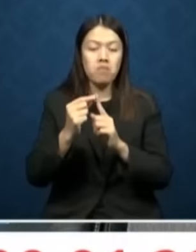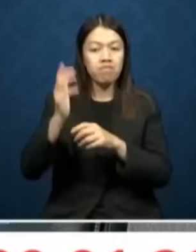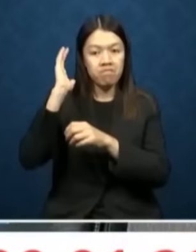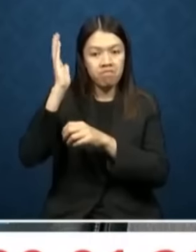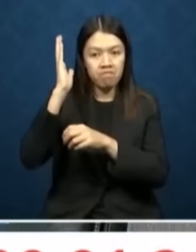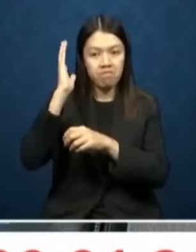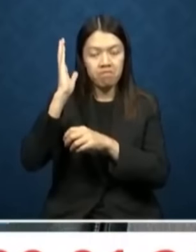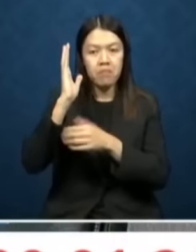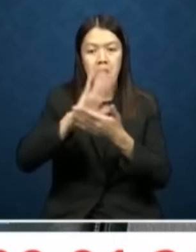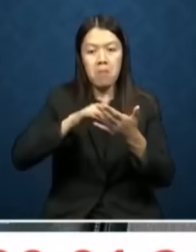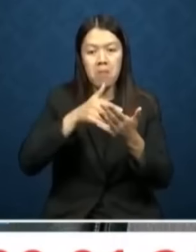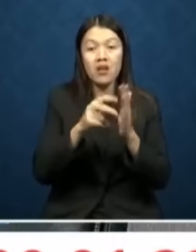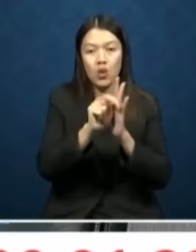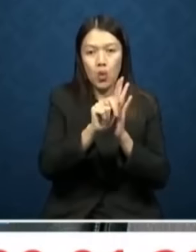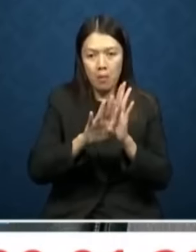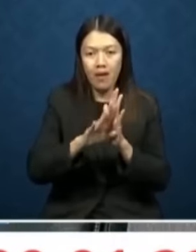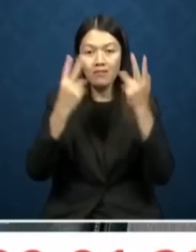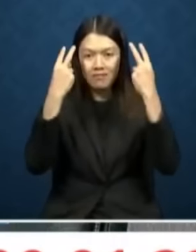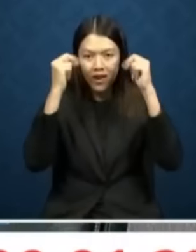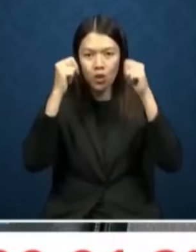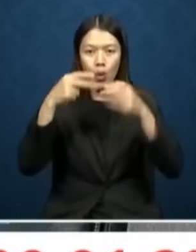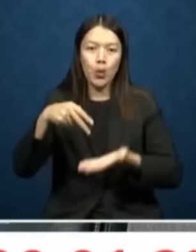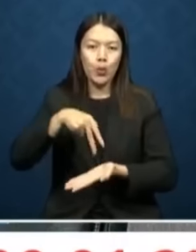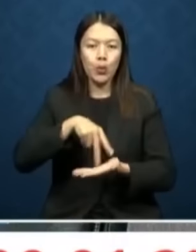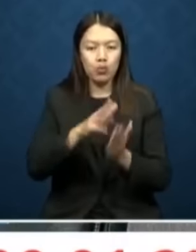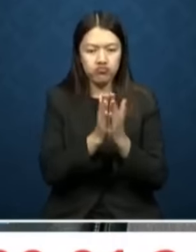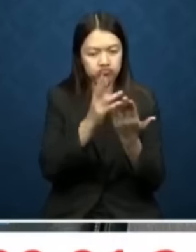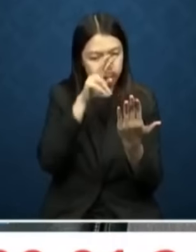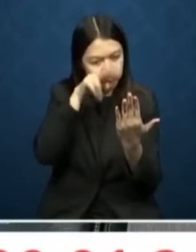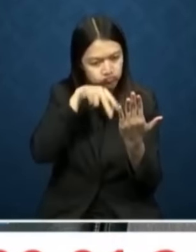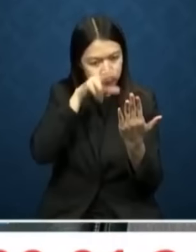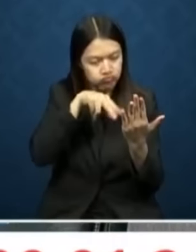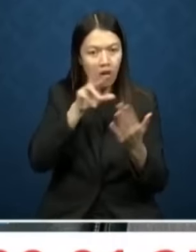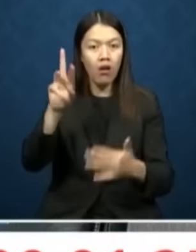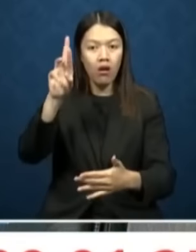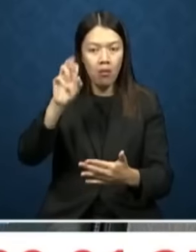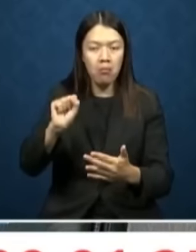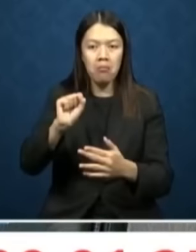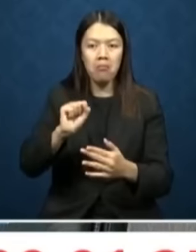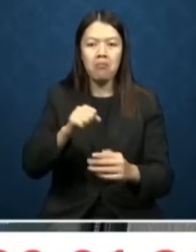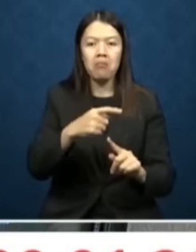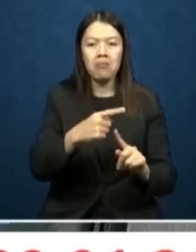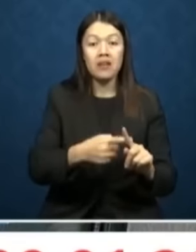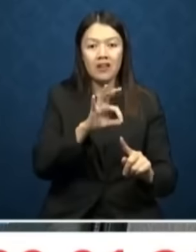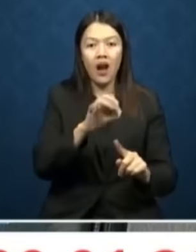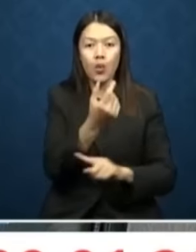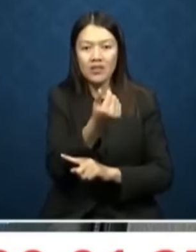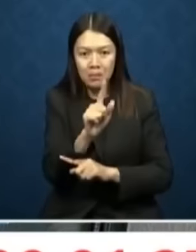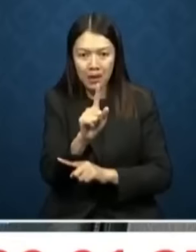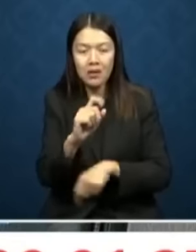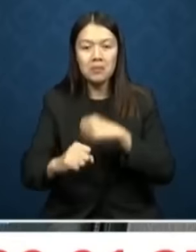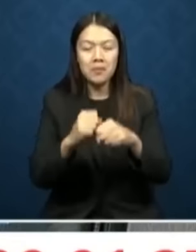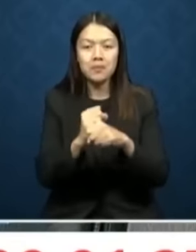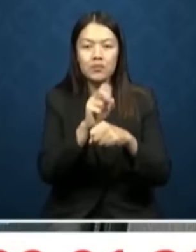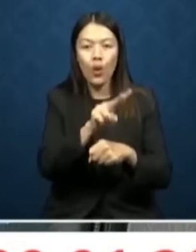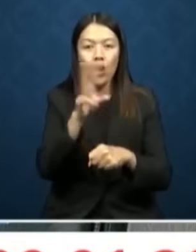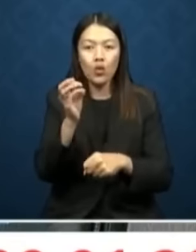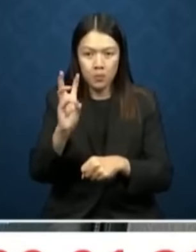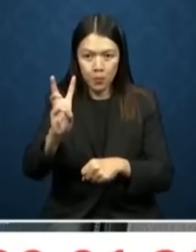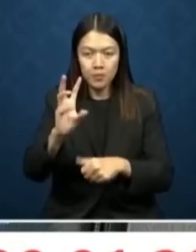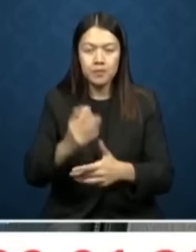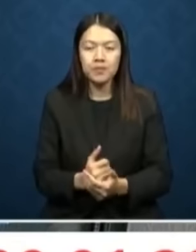ของรัฐบาลนะครับซึ่งท่านนายกได้ยืนขึ้นอ่านที่รัฐสภาเมื่อวันที่11กันยายน